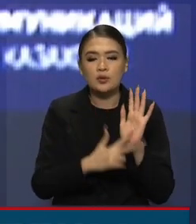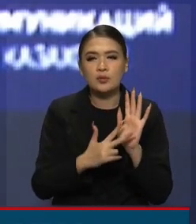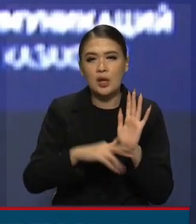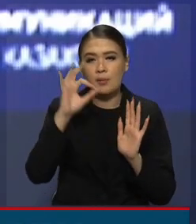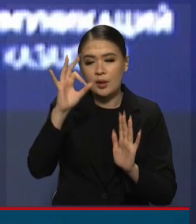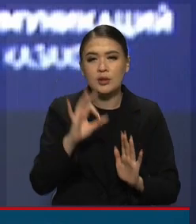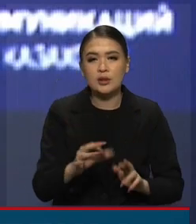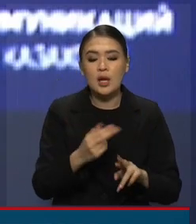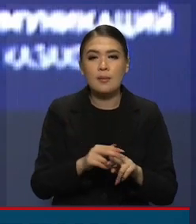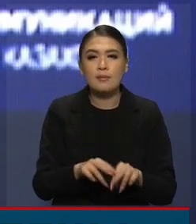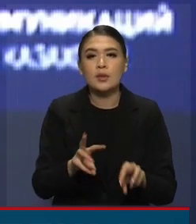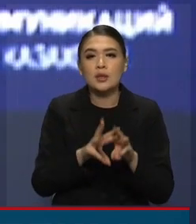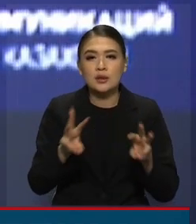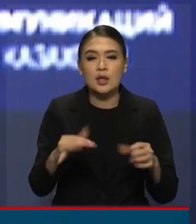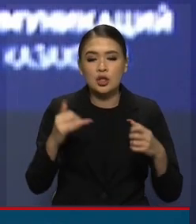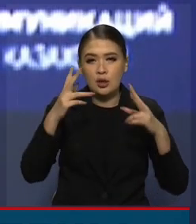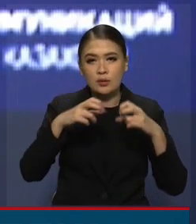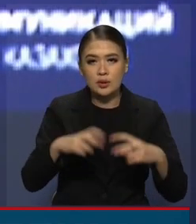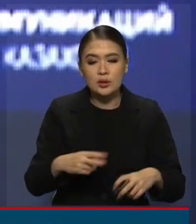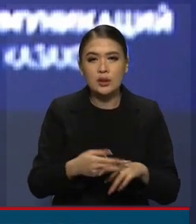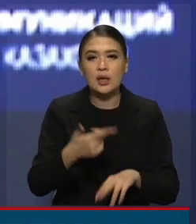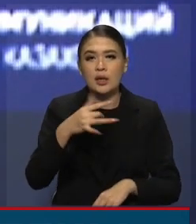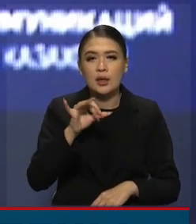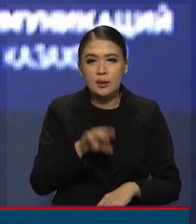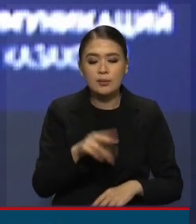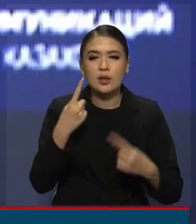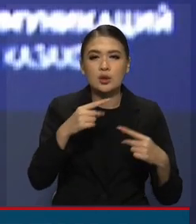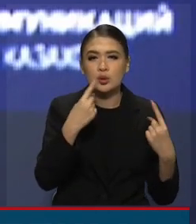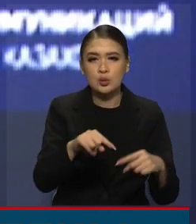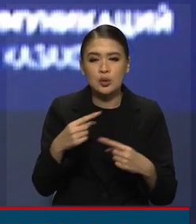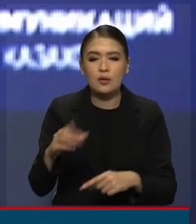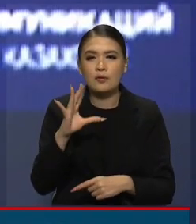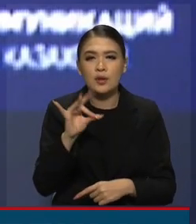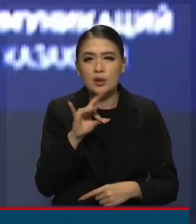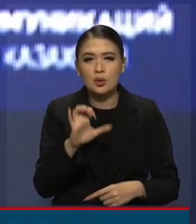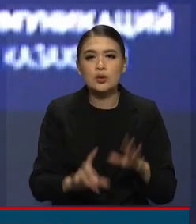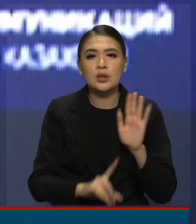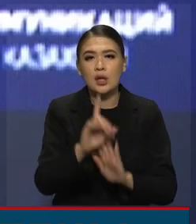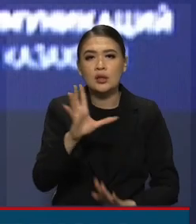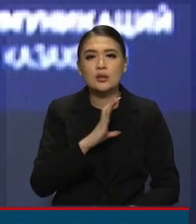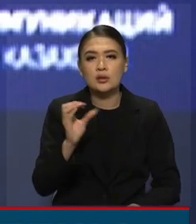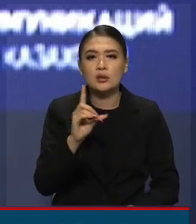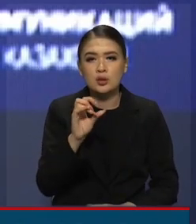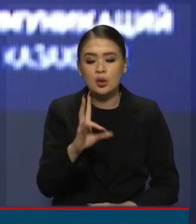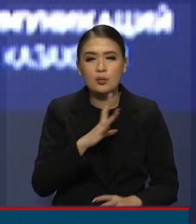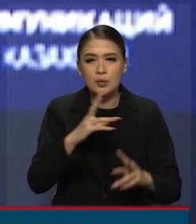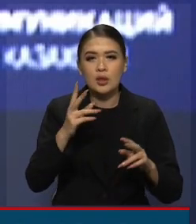25,8%. Министерством проводится мониторинг циркуляции гриппа и других негриппозных вирусов. С начала сезона на грипп